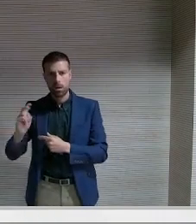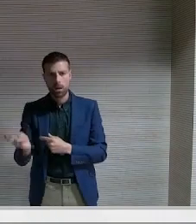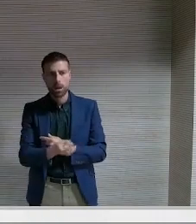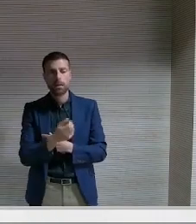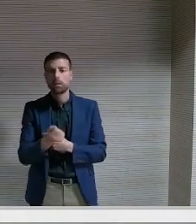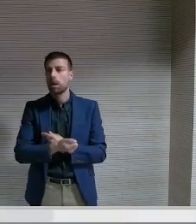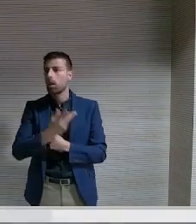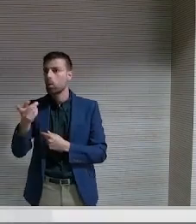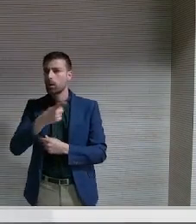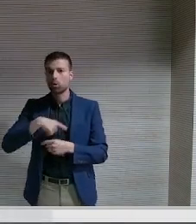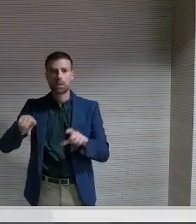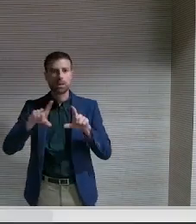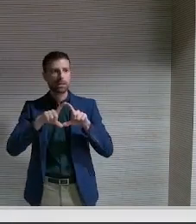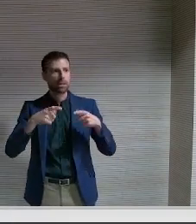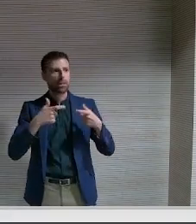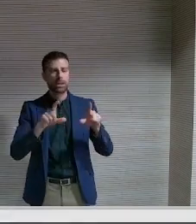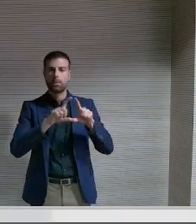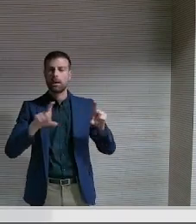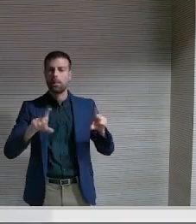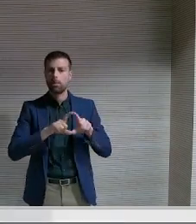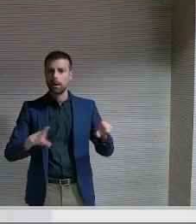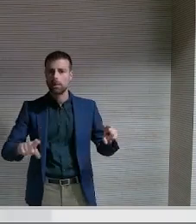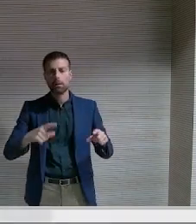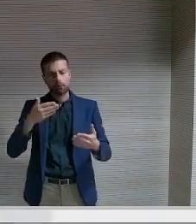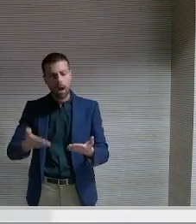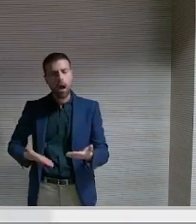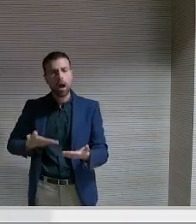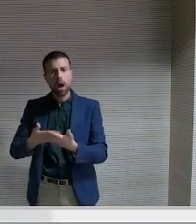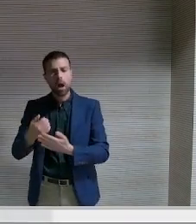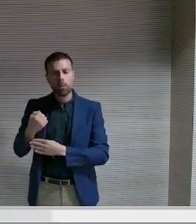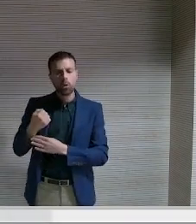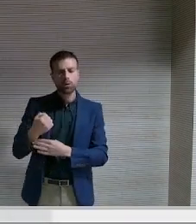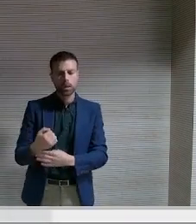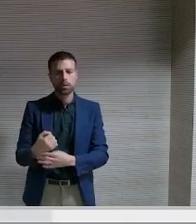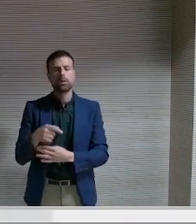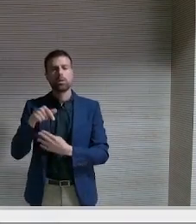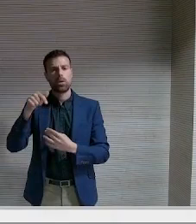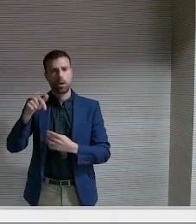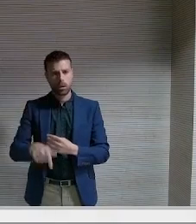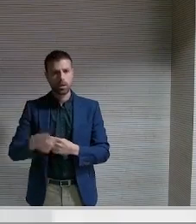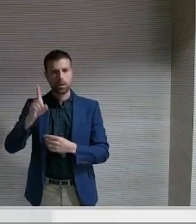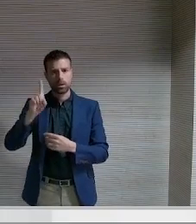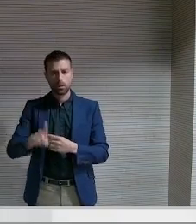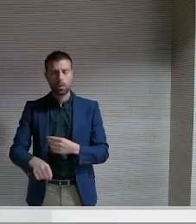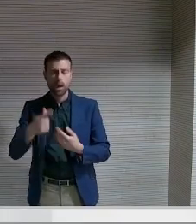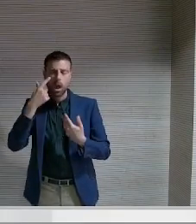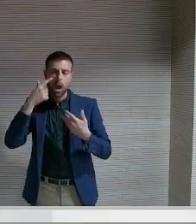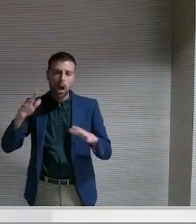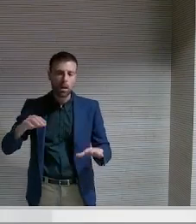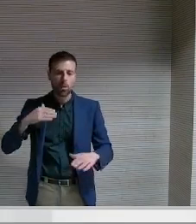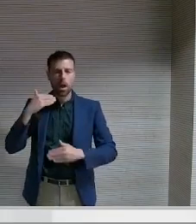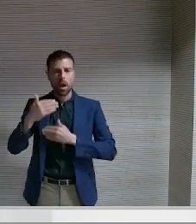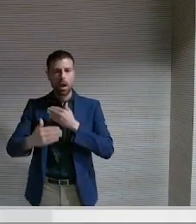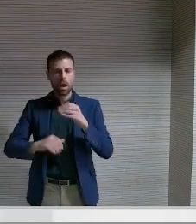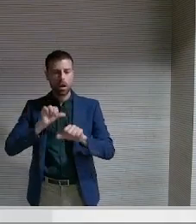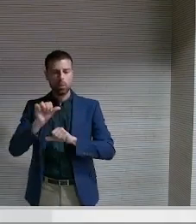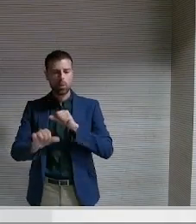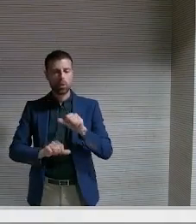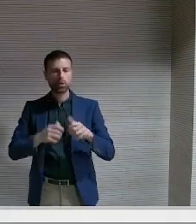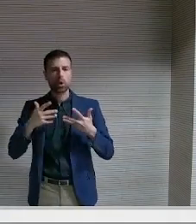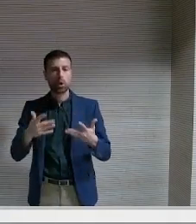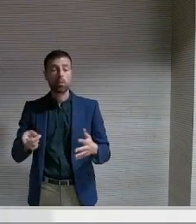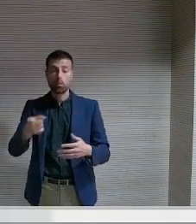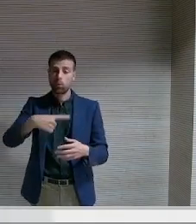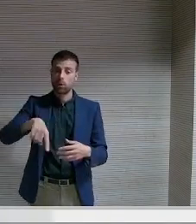intentem aportar des del Departament d'Empresa i Treball. Veurem, en tot cas, com evolucionem, però saben perfectament que el govern